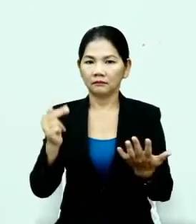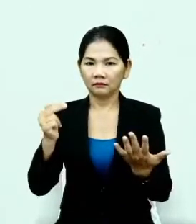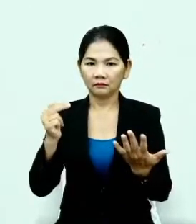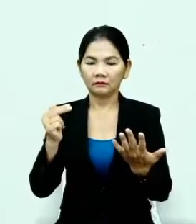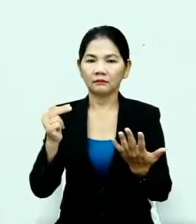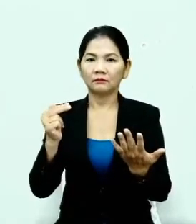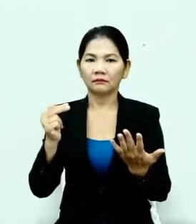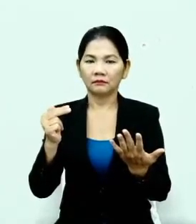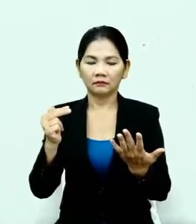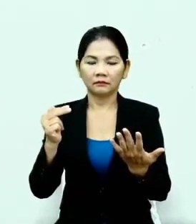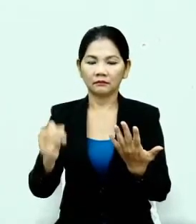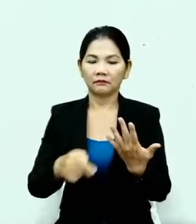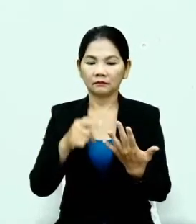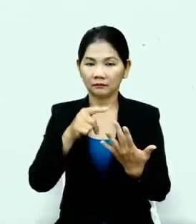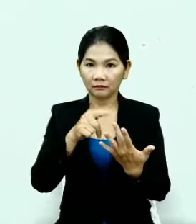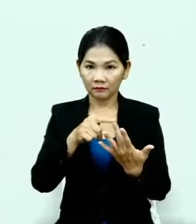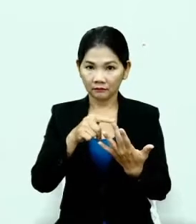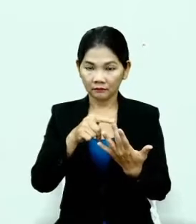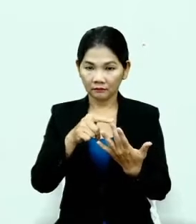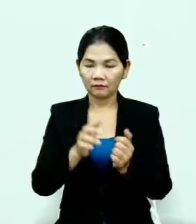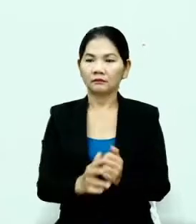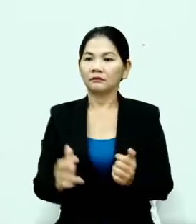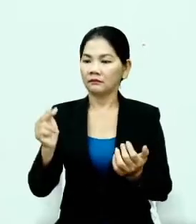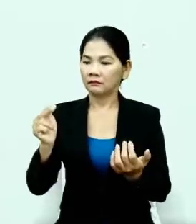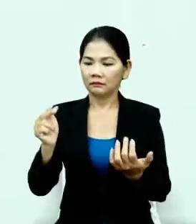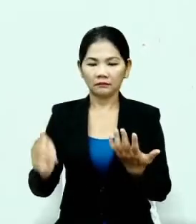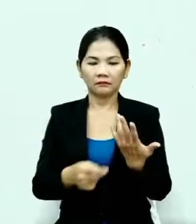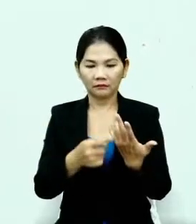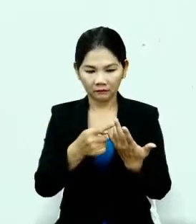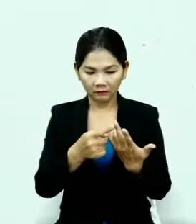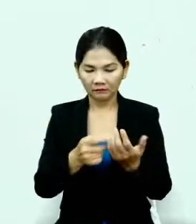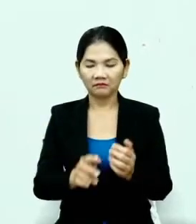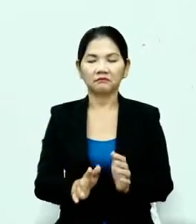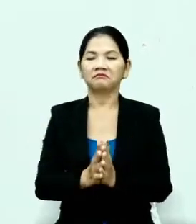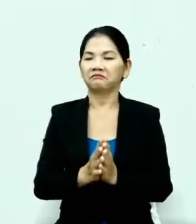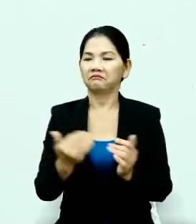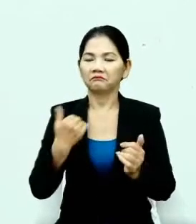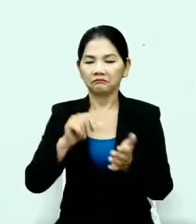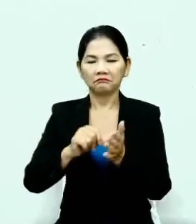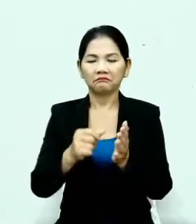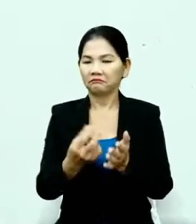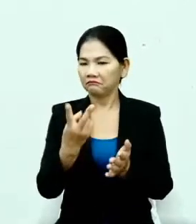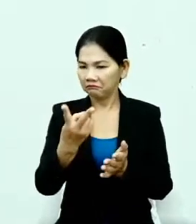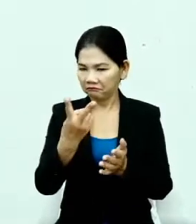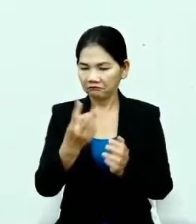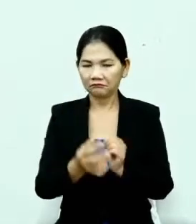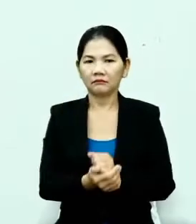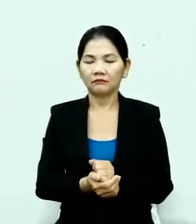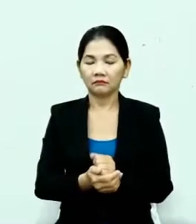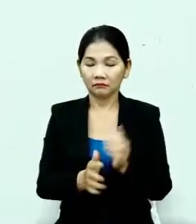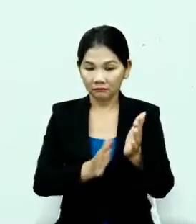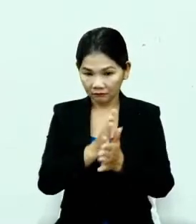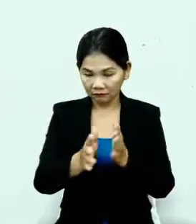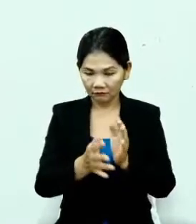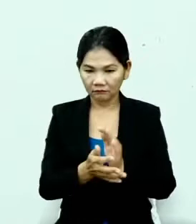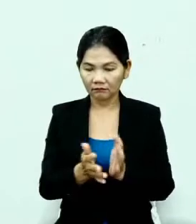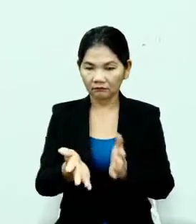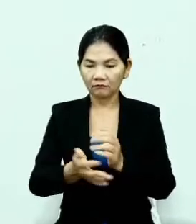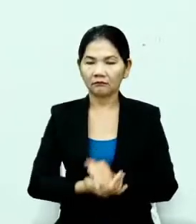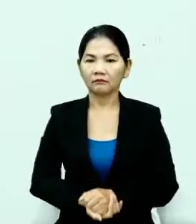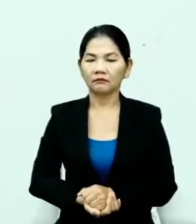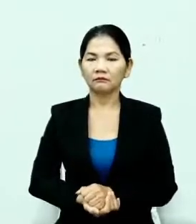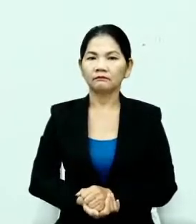sâu tôm được kia bàn tay sạ sẹ được mệt đầy khá hai nay là bảo viên miến nay được mệt đầy dài nè con rok từng ở kia hay là nè cứ sạ sẹ con